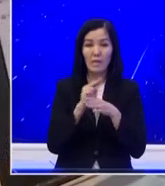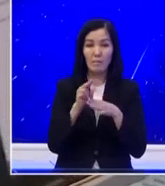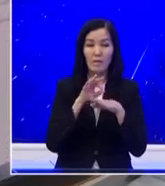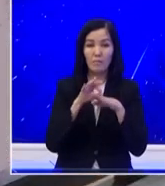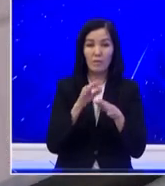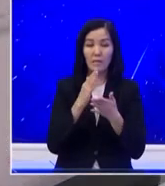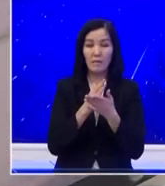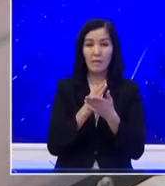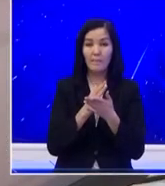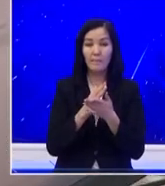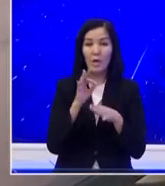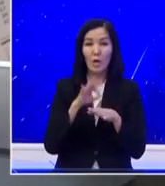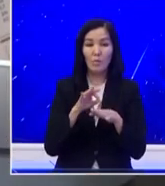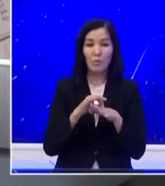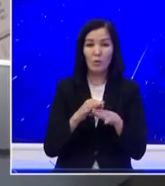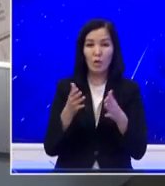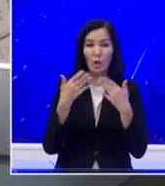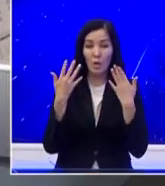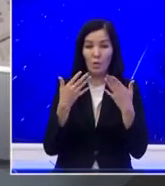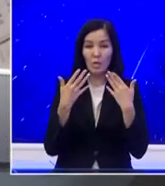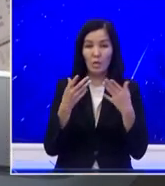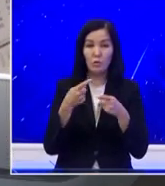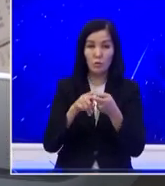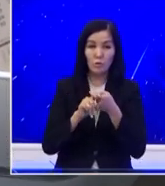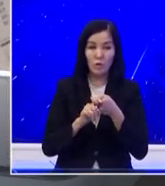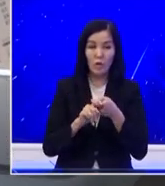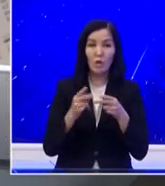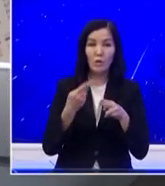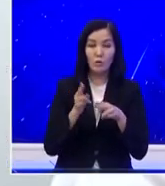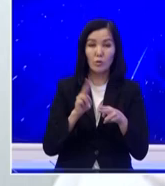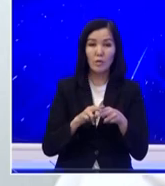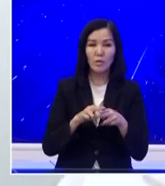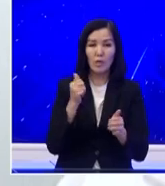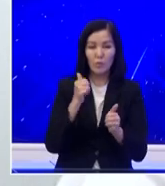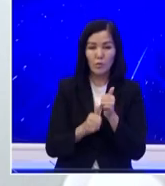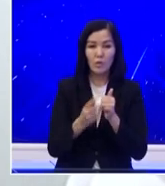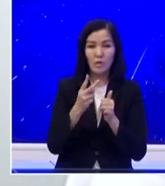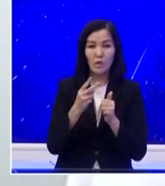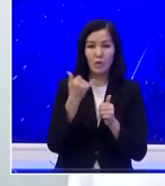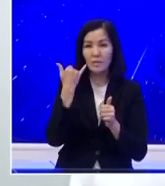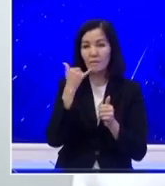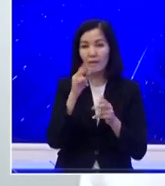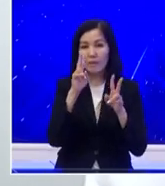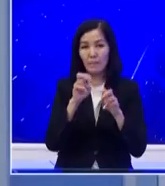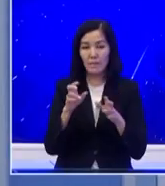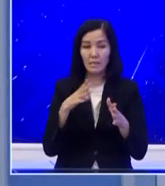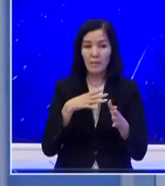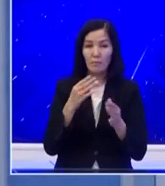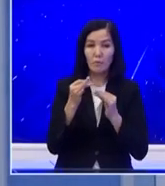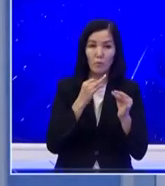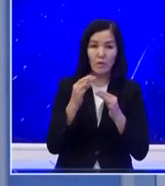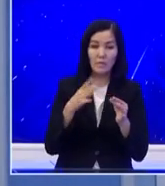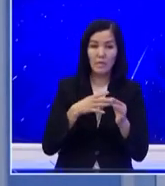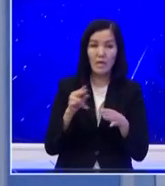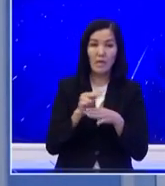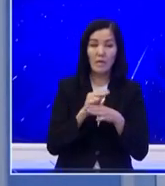жатыр. Себебі індеттің жеңіл түрін жұқтырған. Сондықтан Мәриям күнделікті 2 уақыт осылай тексеріс жүргізеді.